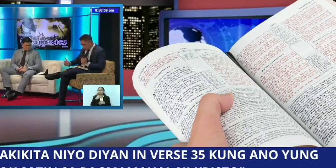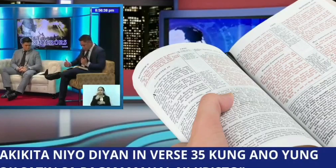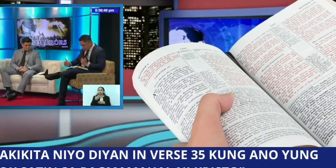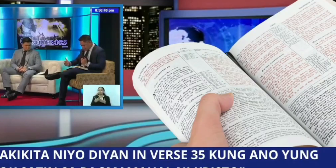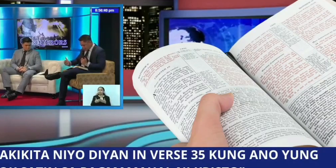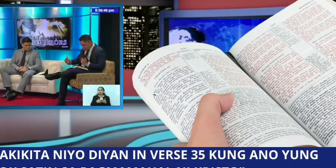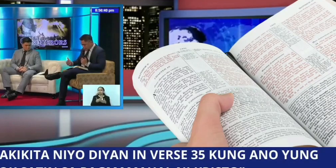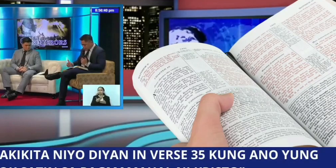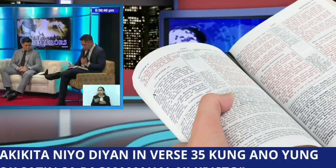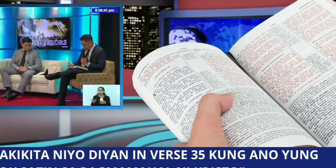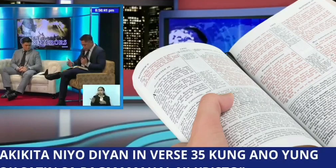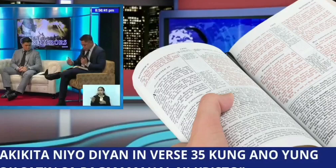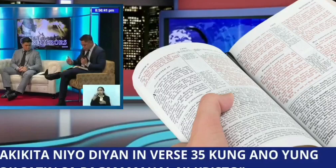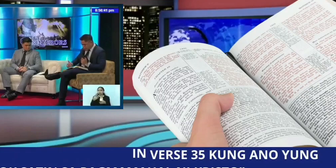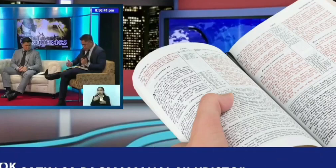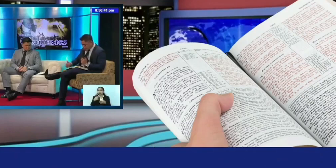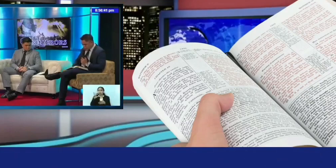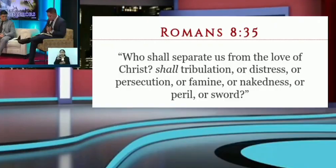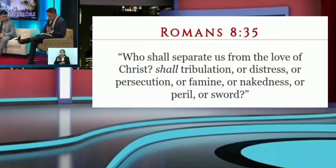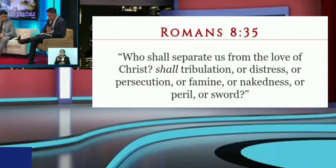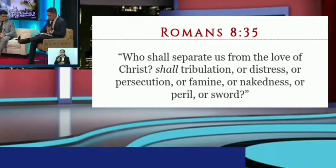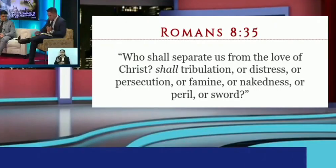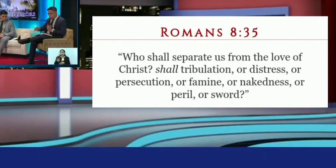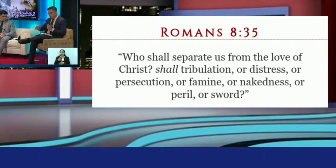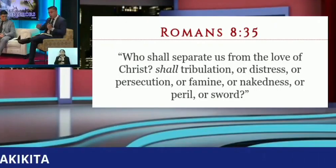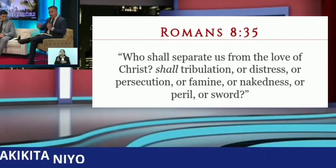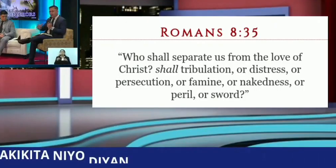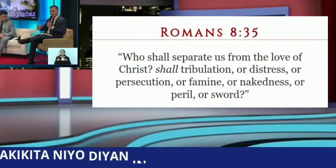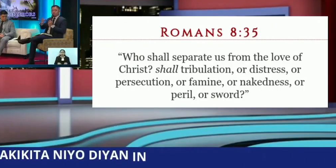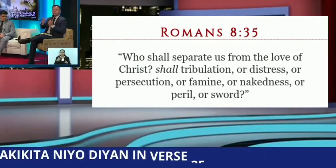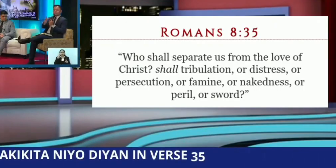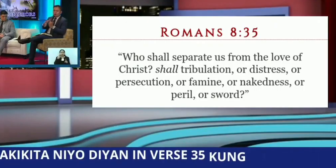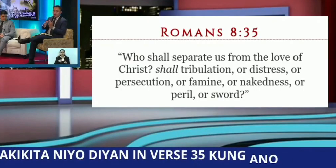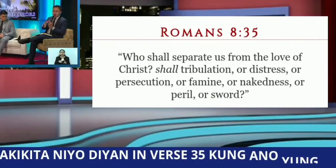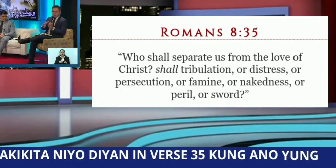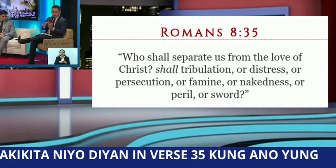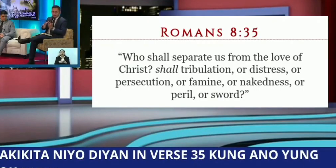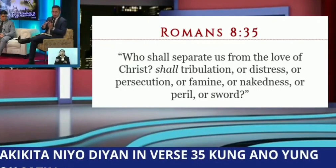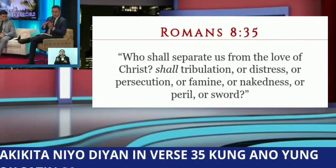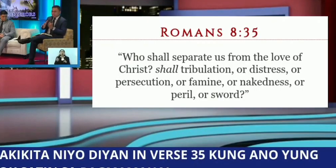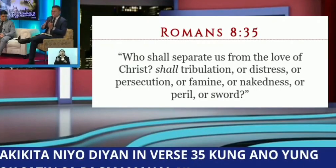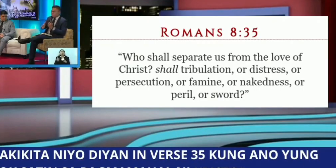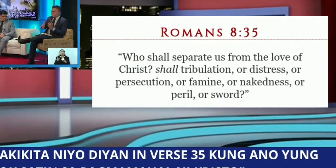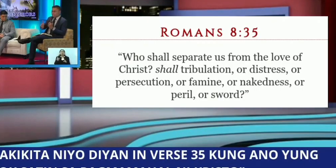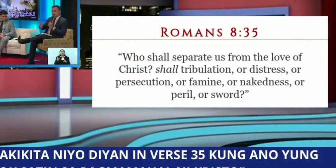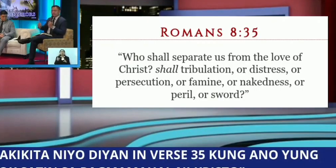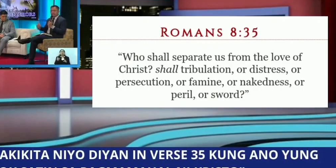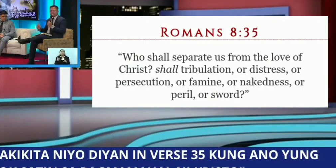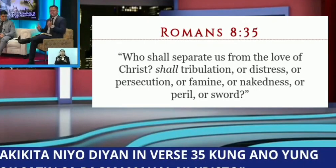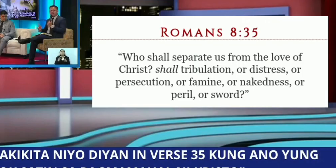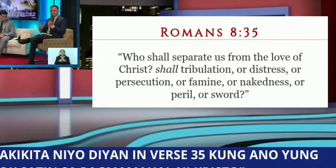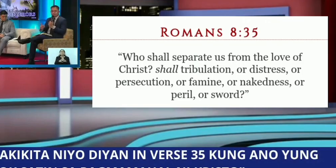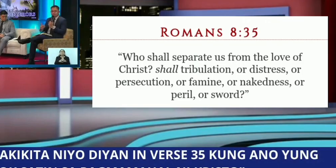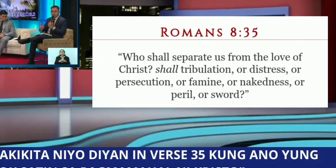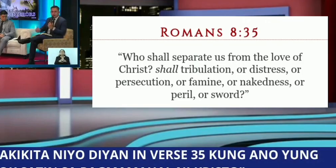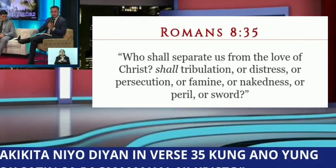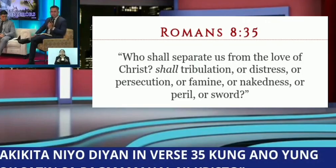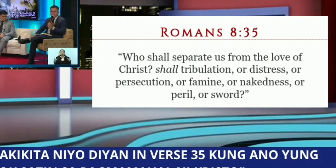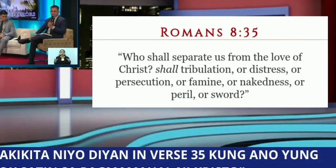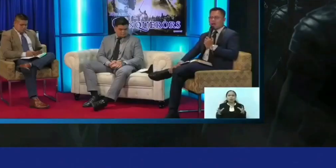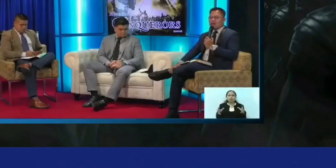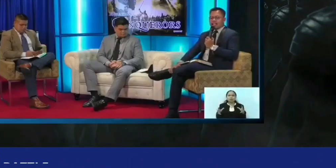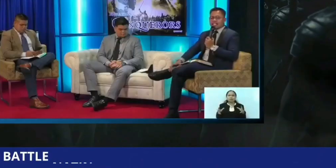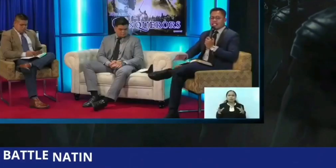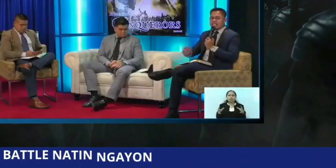bago ka dumating ng verse number 37, makikita nyo dyan kung ano yung sumusubok na maghiwalay sa atin sa pagmamahal ni